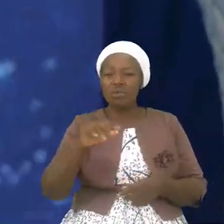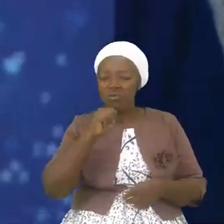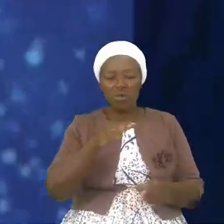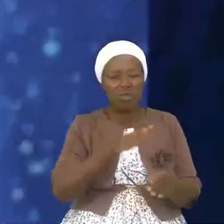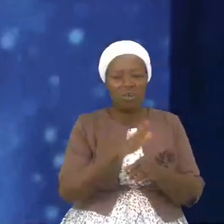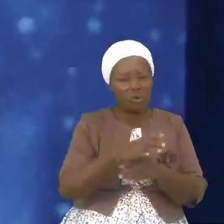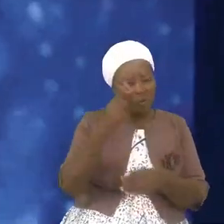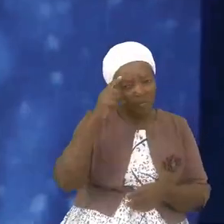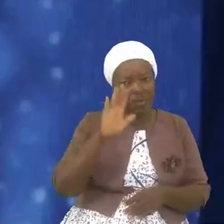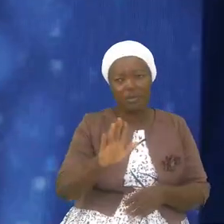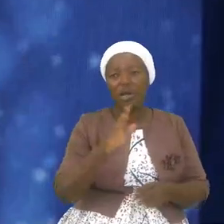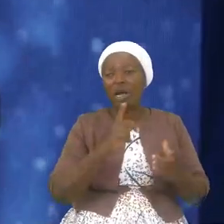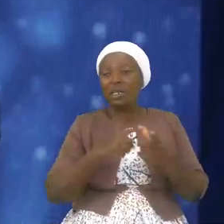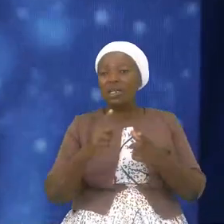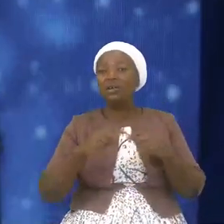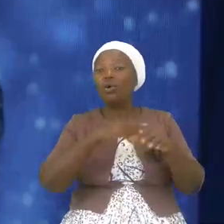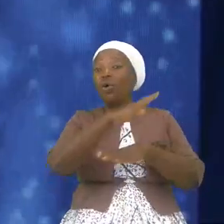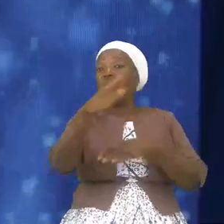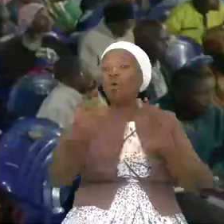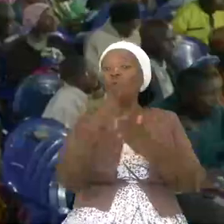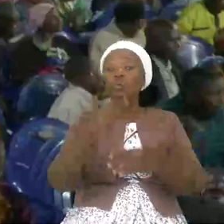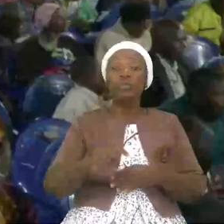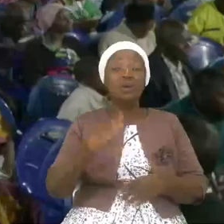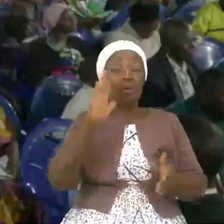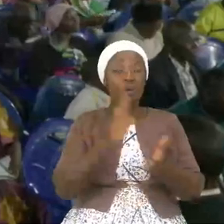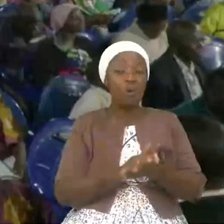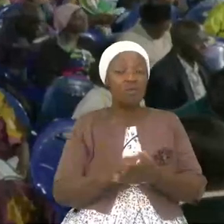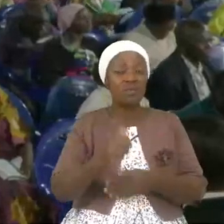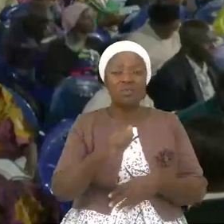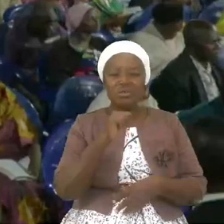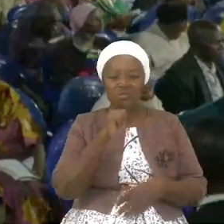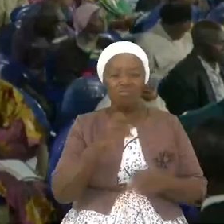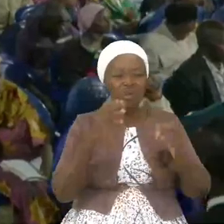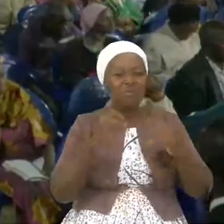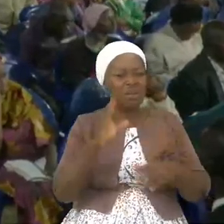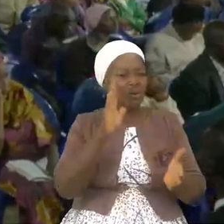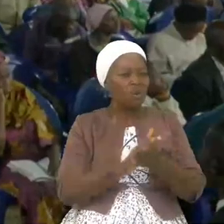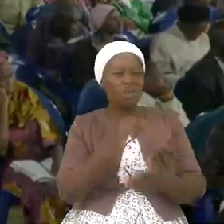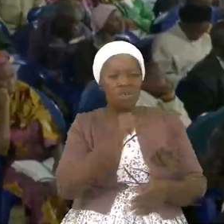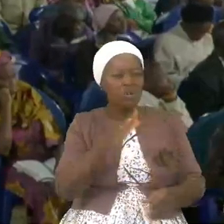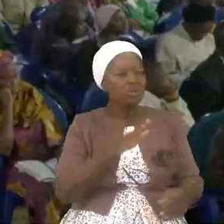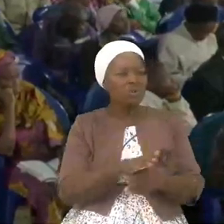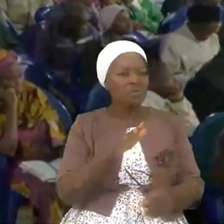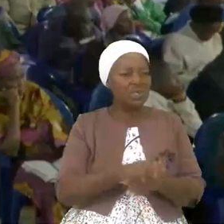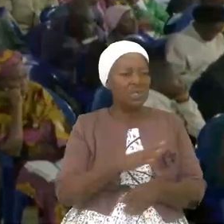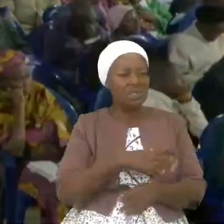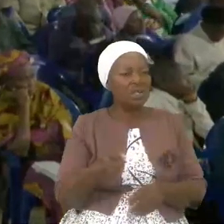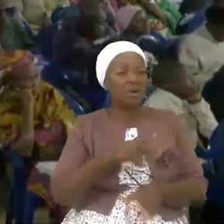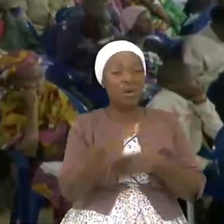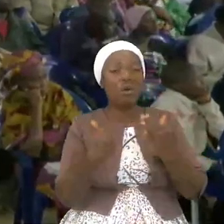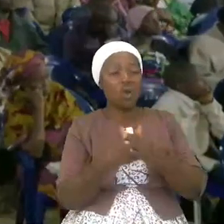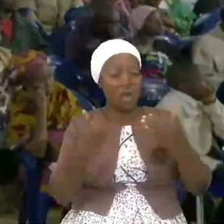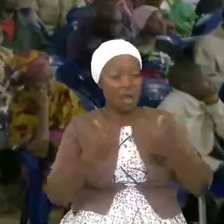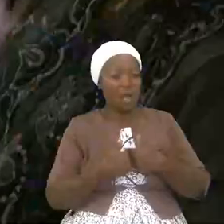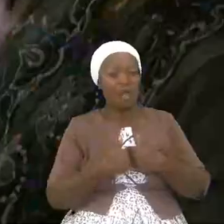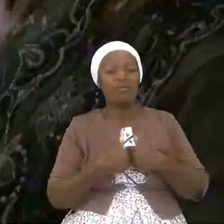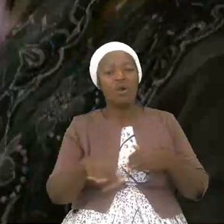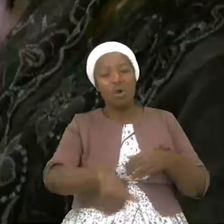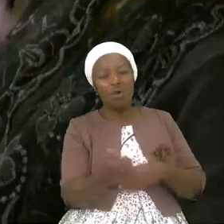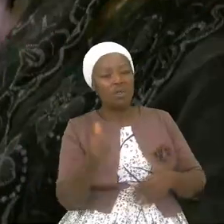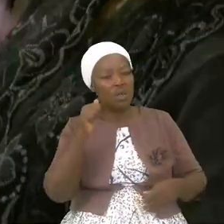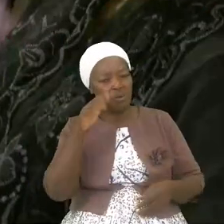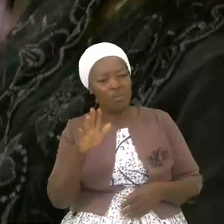les femmes, la pluralité de femmes, elles n'étaient pas suffisantes. Il a ajouté des concubines. Maintenant,